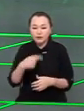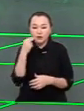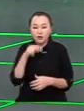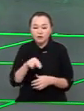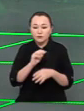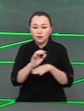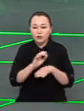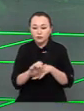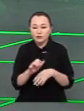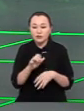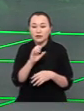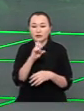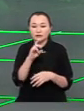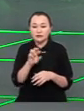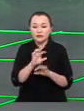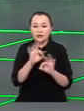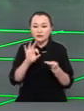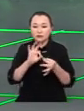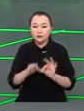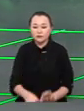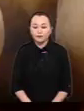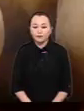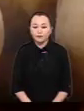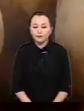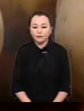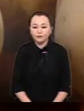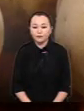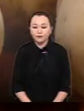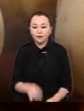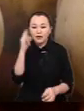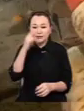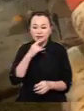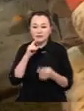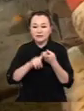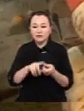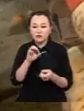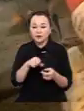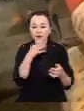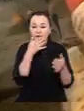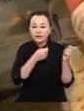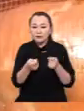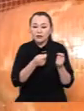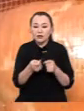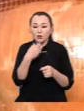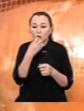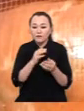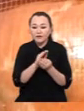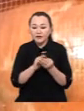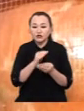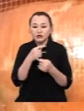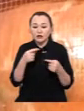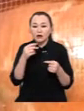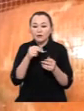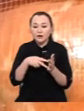качественной продукции. Анастасия Новикова расскажет подробнее. Казахстан зависит от импортных овощей. За год овощная